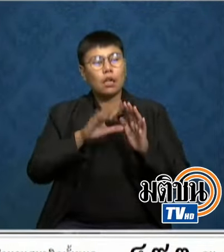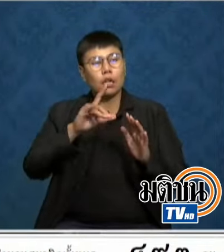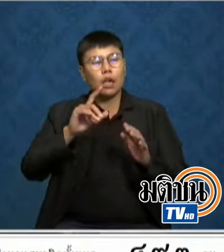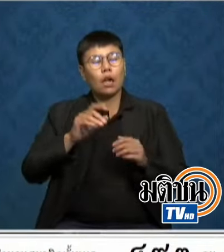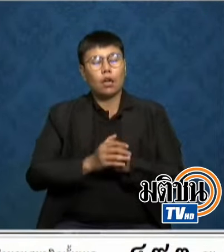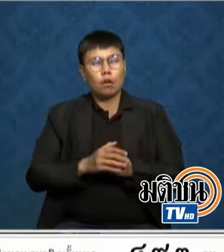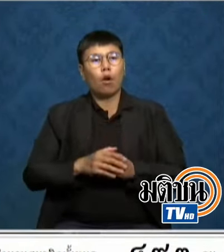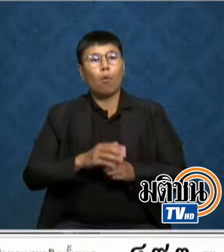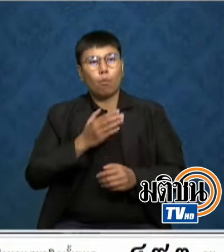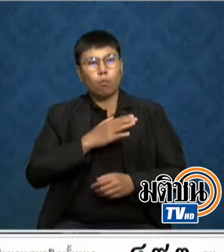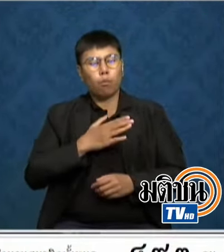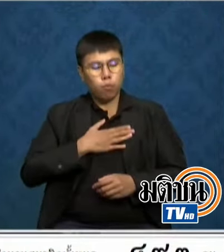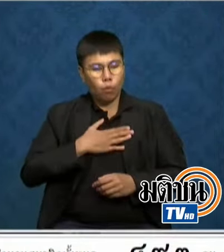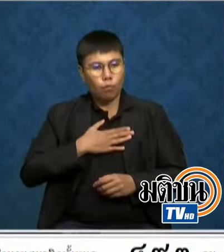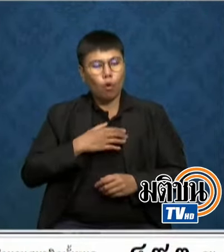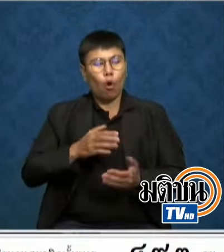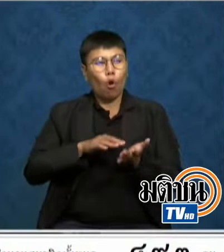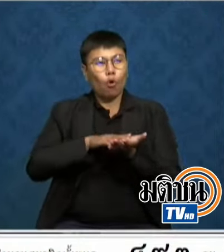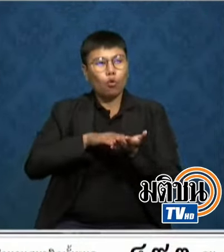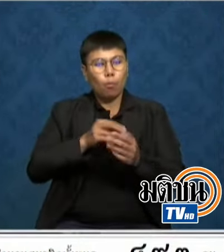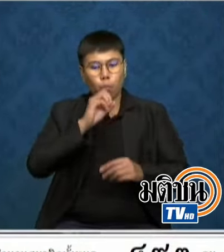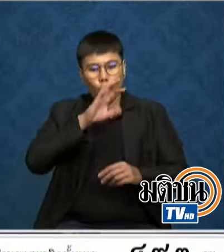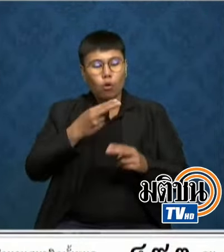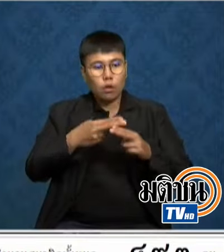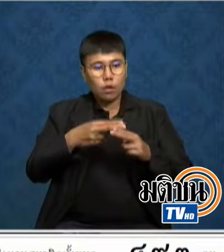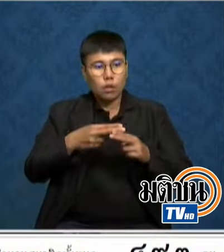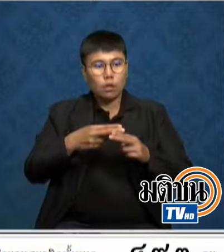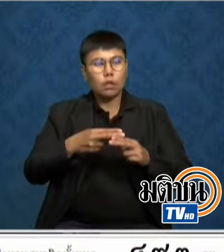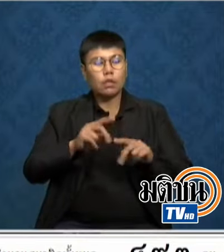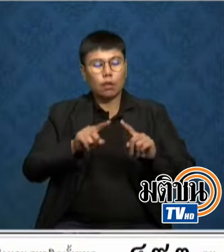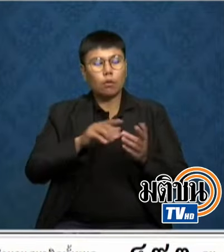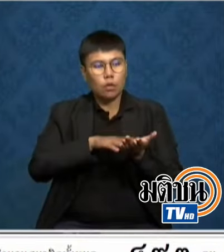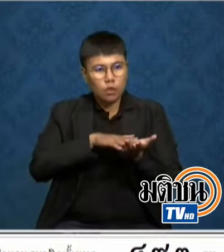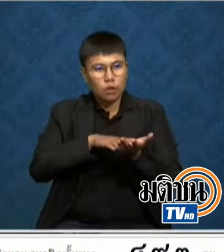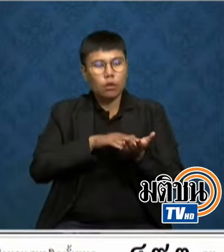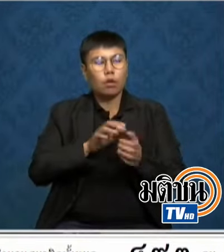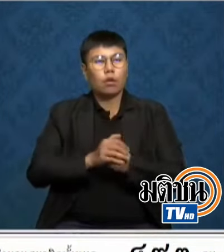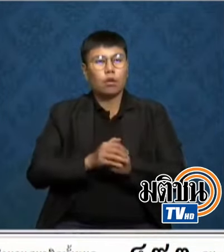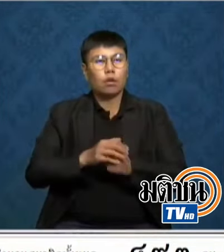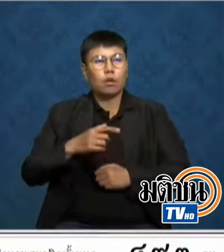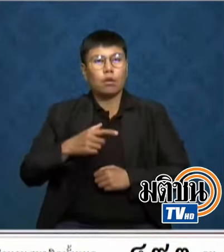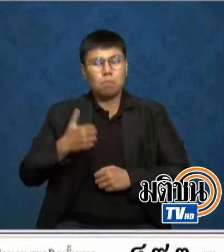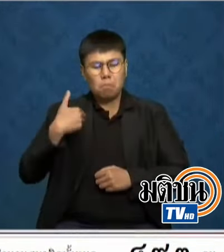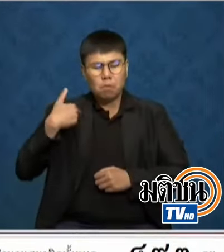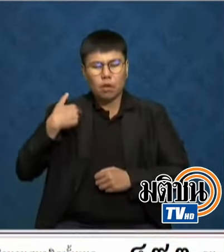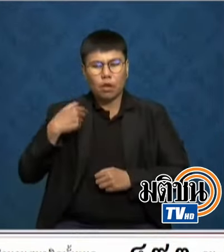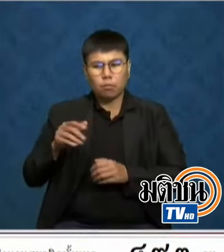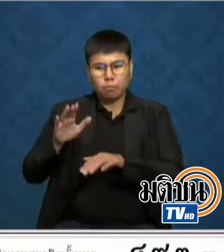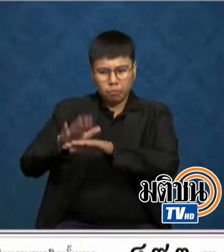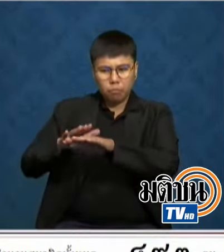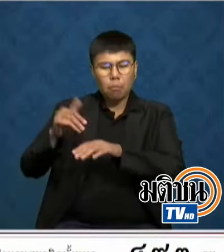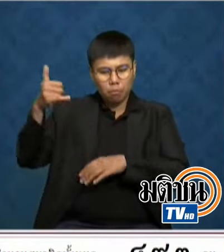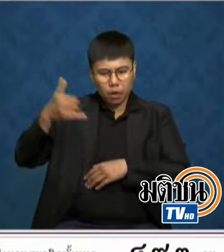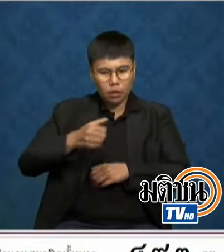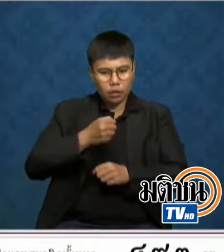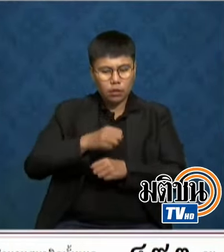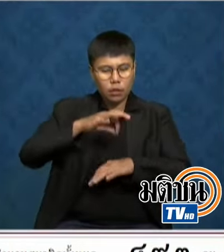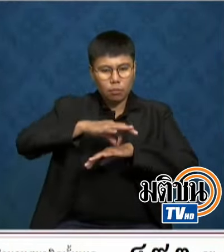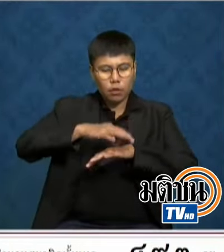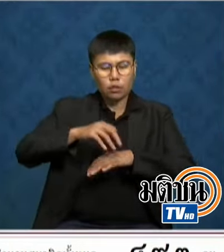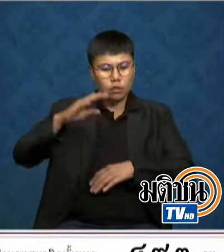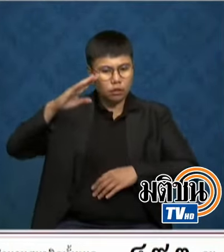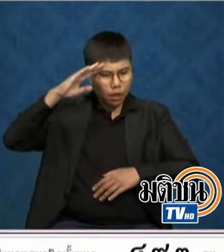วยแต่ยังมีตำแหน่งรองเลขาธิการสภาความมั่นคงชาติซึ่งชอบข้ามห้วยมาจากทหารและตำรวจซึ่งสมช.นี้ชอบเป็นห